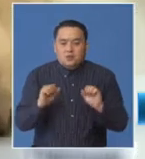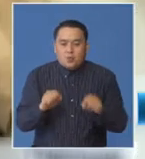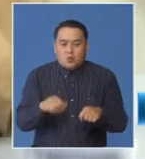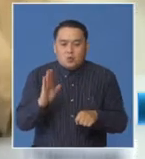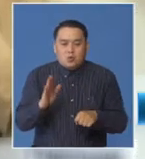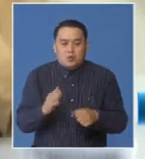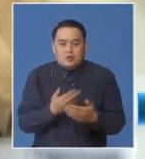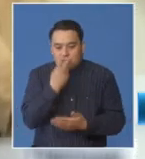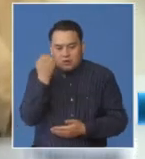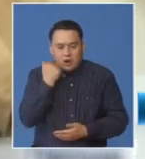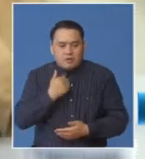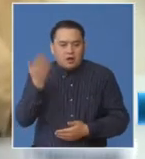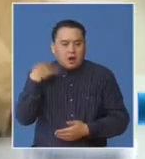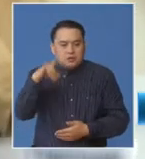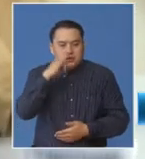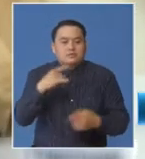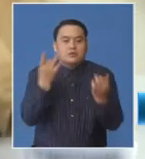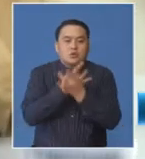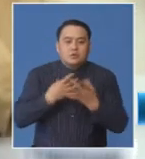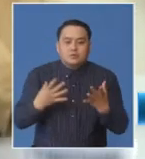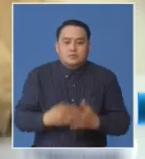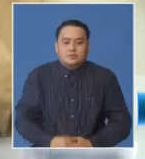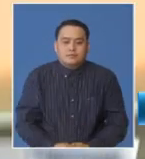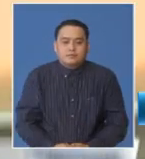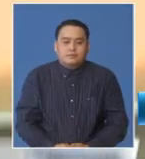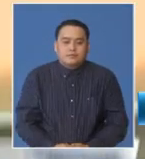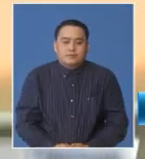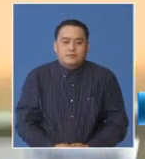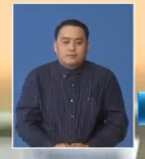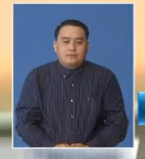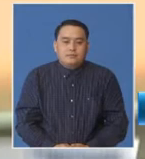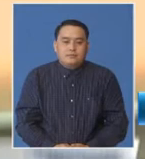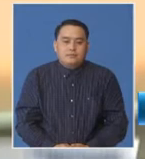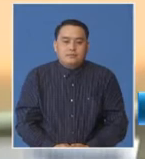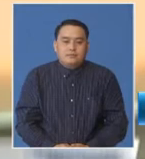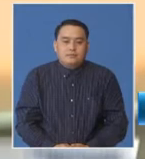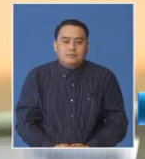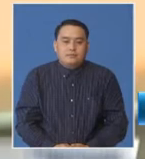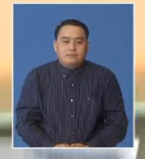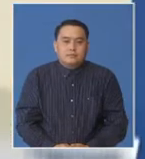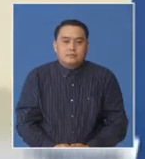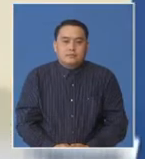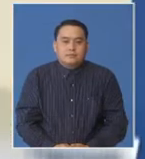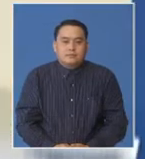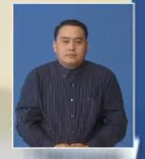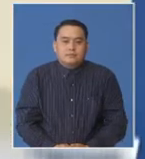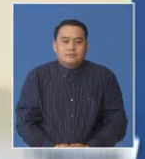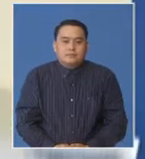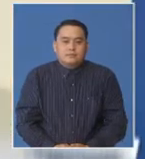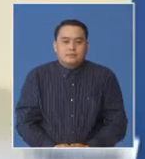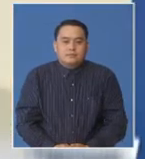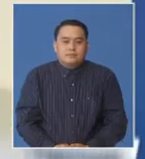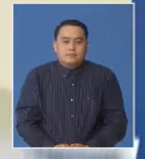станет отображение древней культуры казахского народа. Обзор республиканских новостей подготовила Адина Ахметкалиева по материалам интернет-ресурсов.